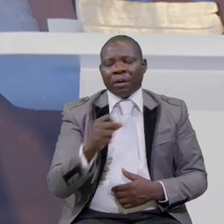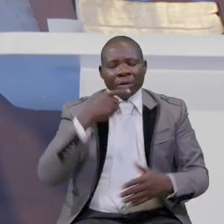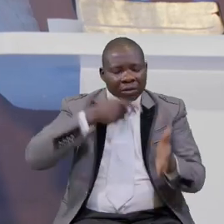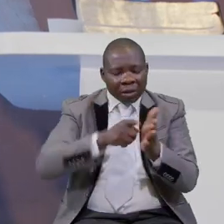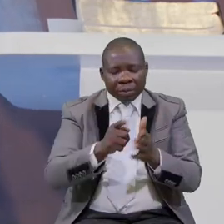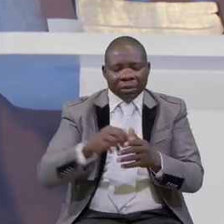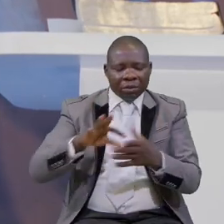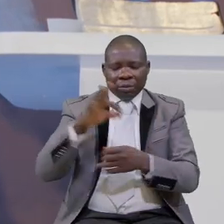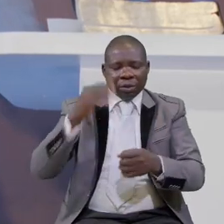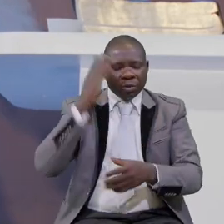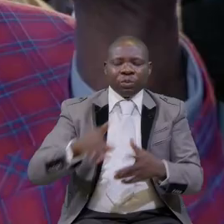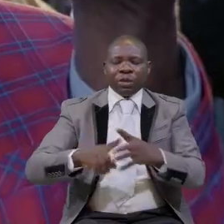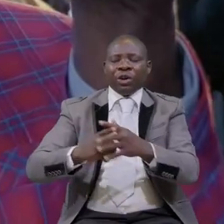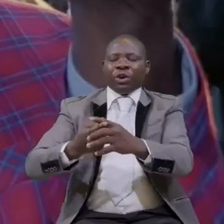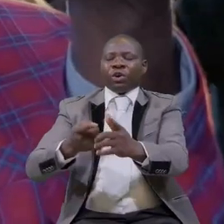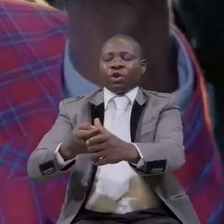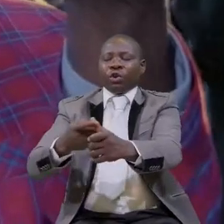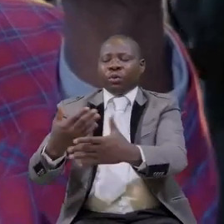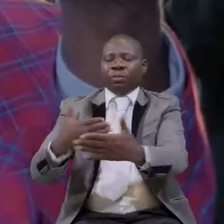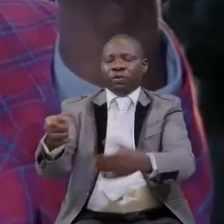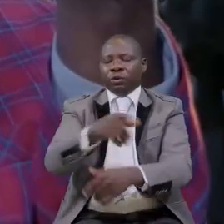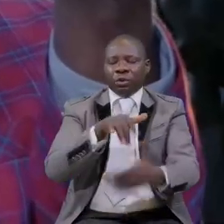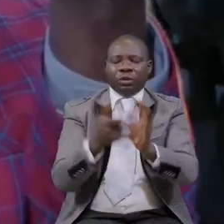Les esprits de serpents vont fuir devant toi.